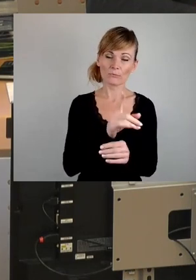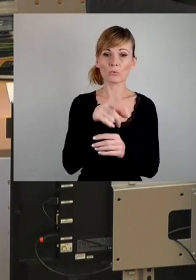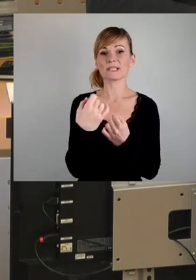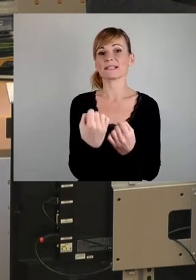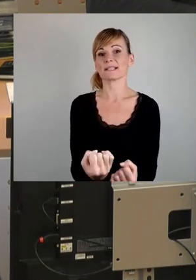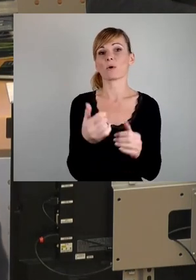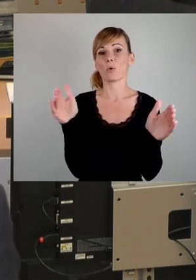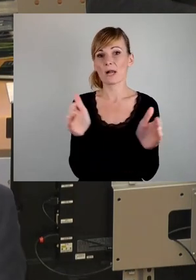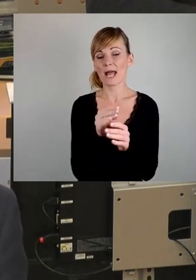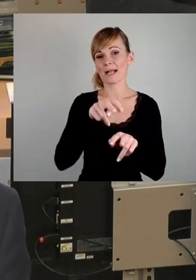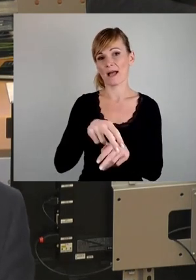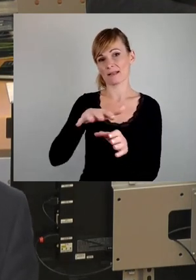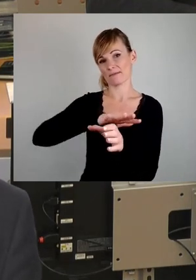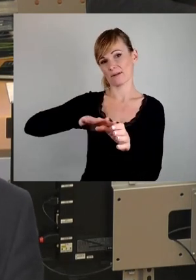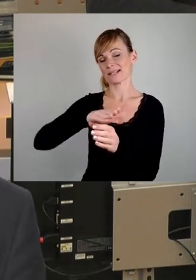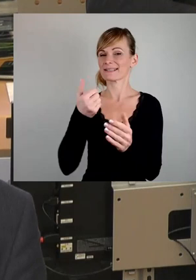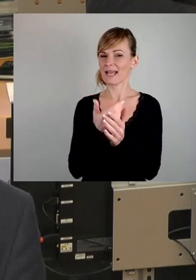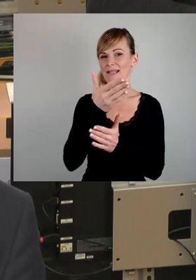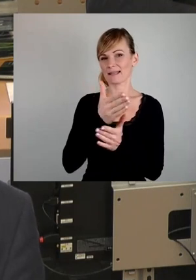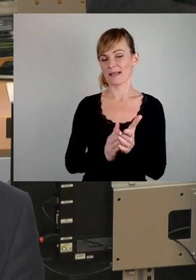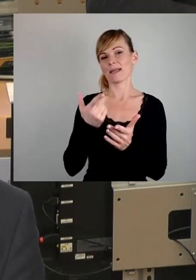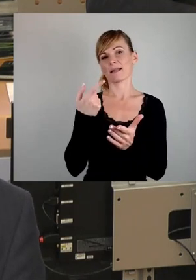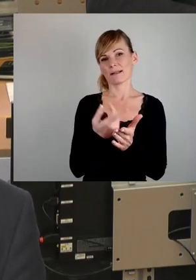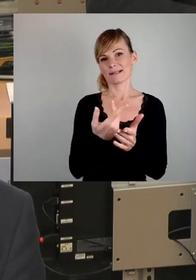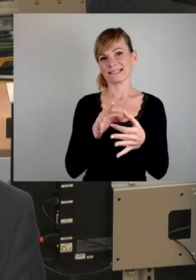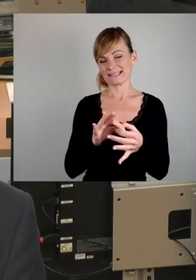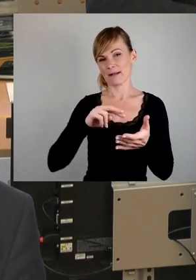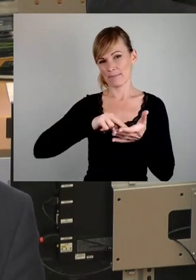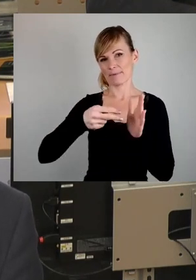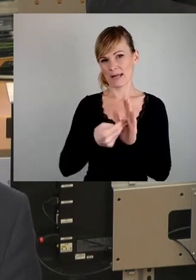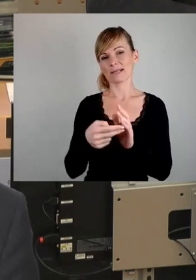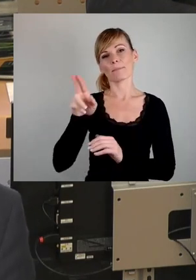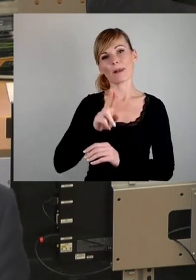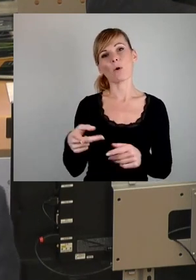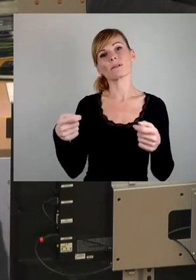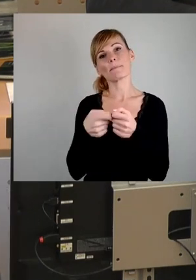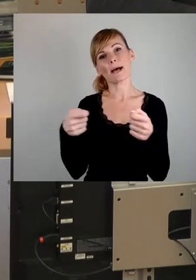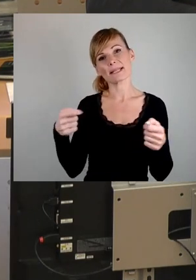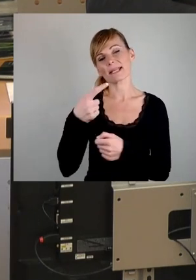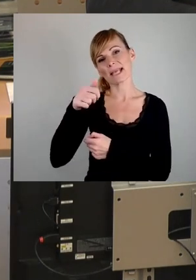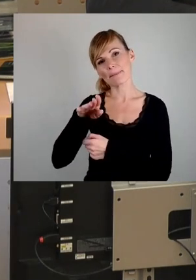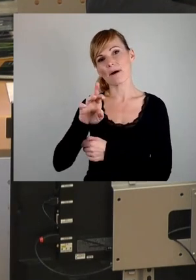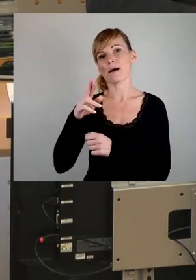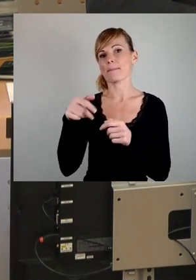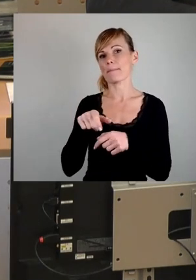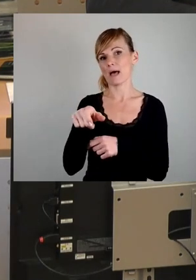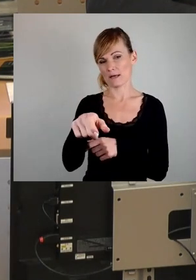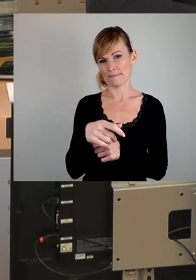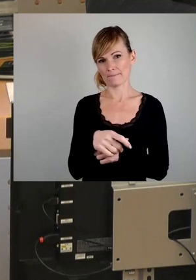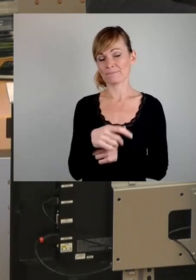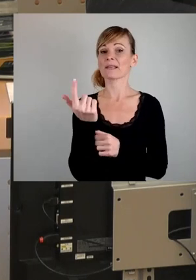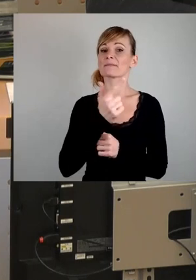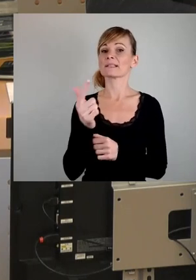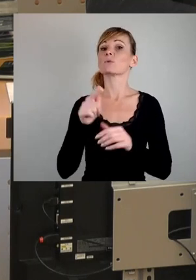sind Teil des Vorhabens Blaues Band Geberbach und tragen maßgeblich den von Ihnen im Jahr